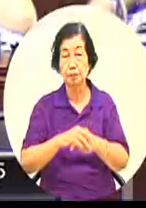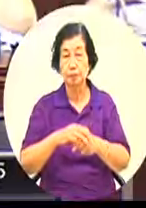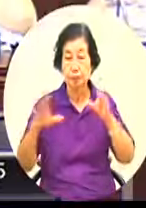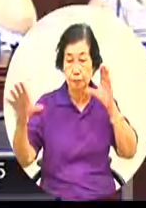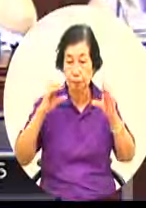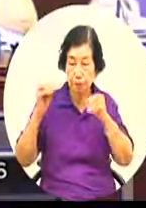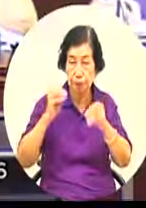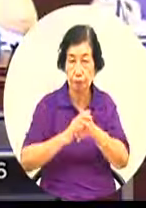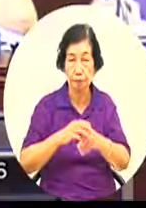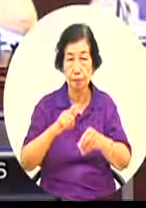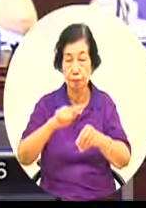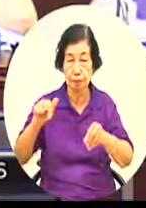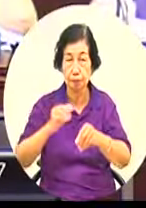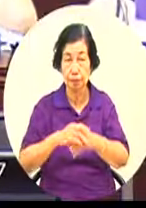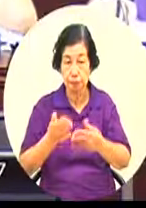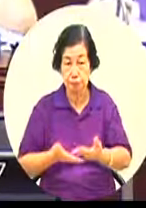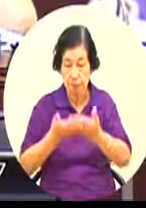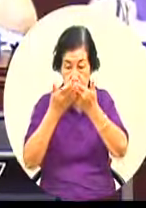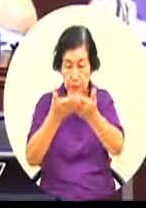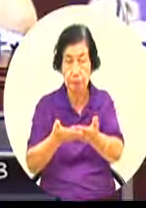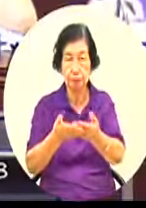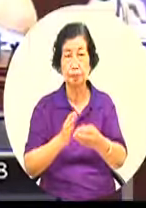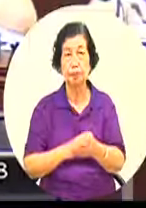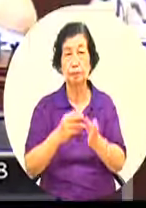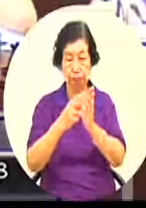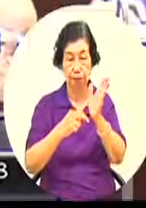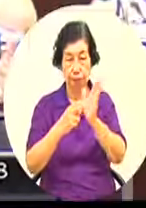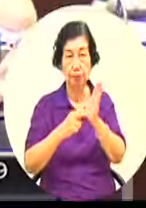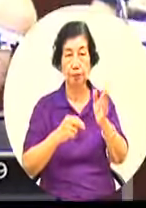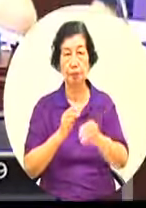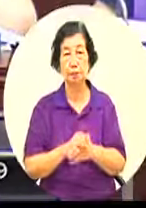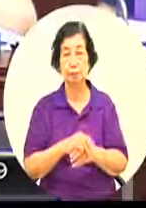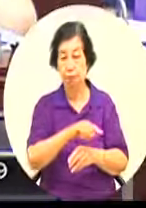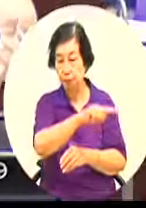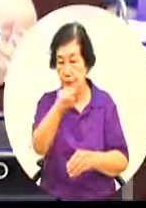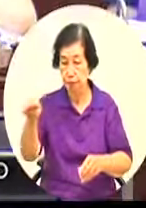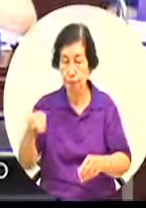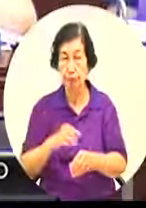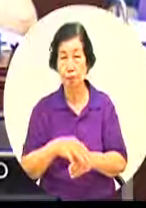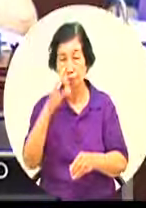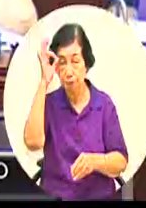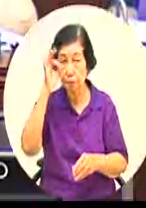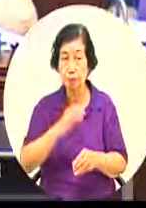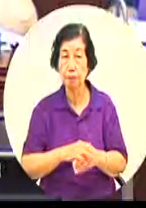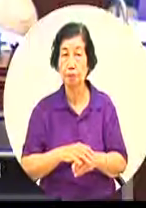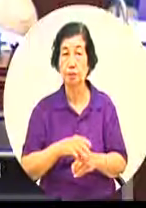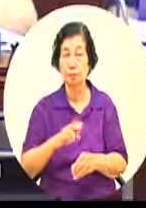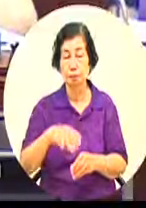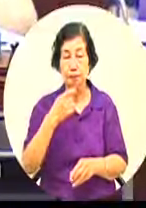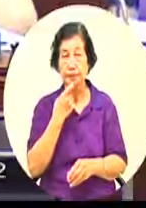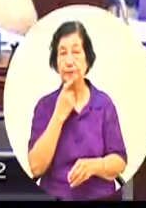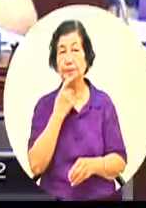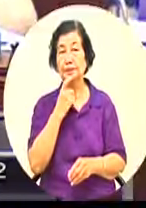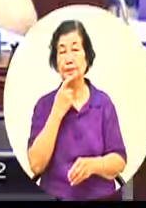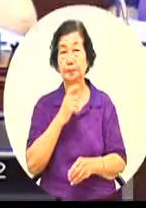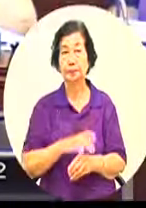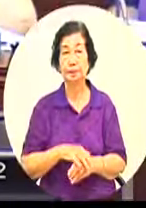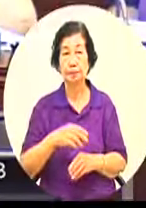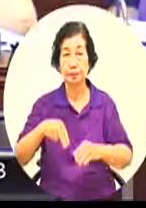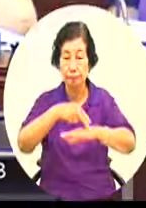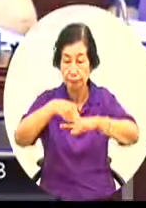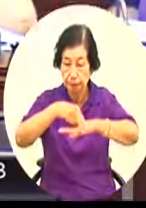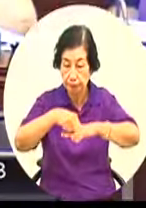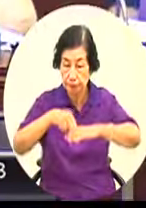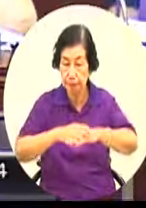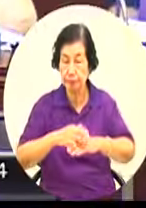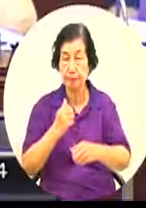以跟居民做说明的时候了。我们其实会启动，大家来看还有什么东西是大家有疑虑的，那我们这个规划是不是最